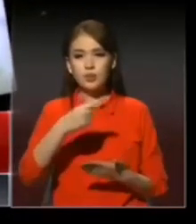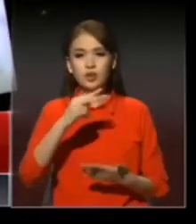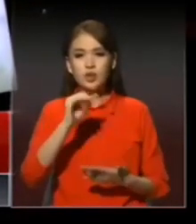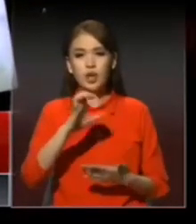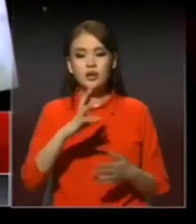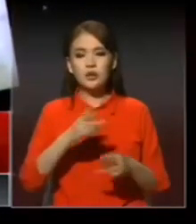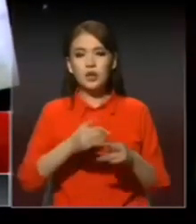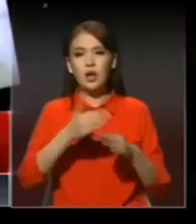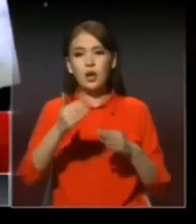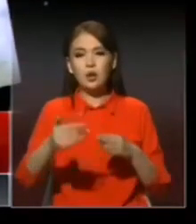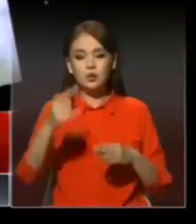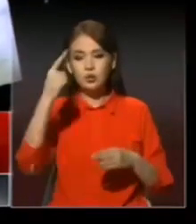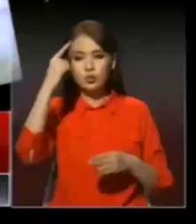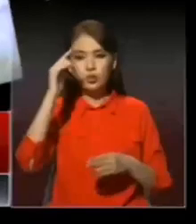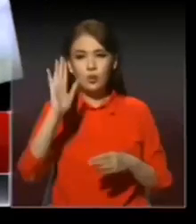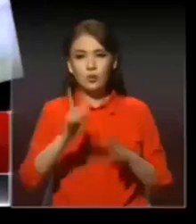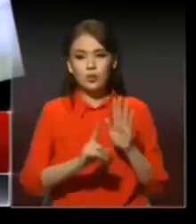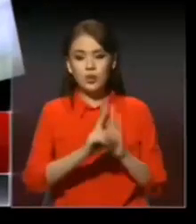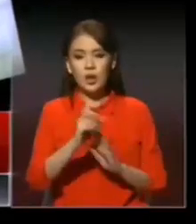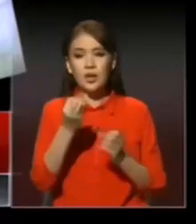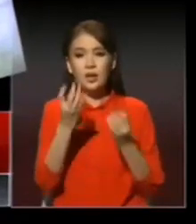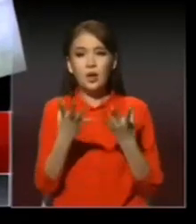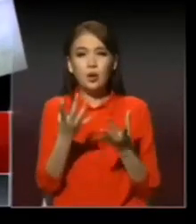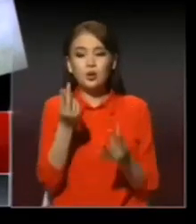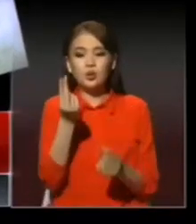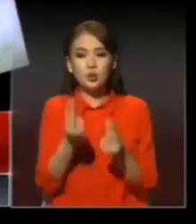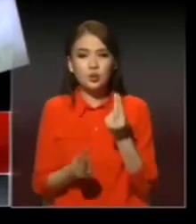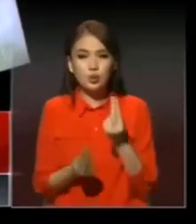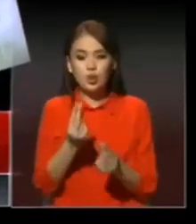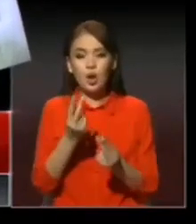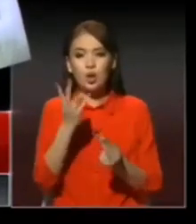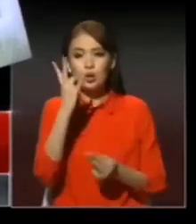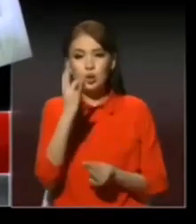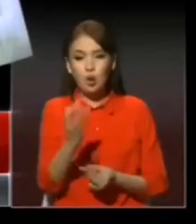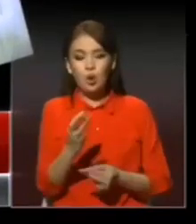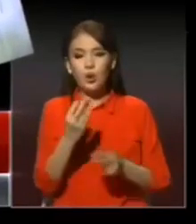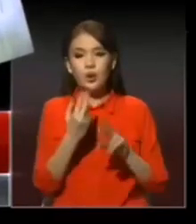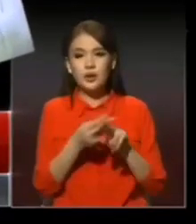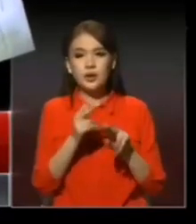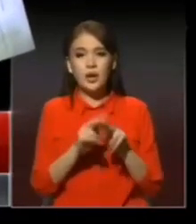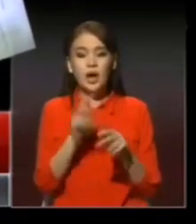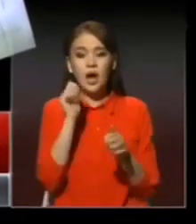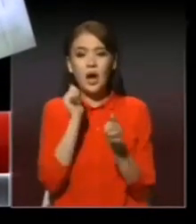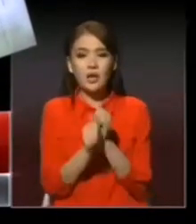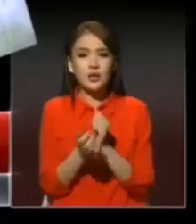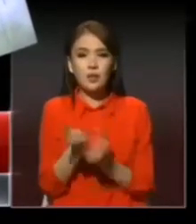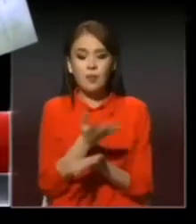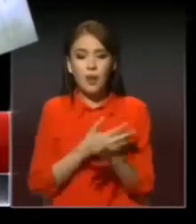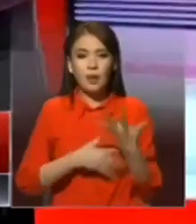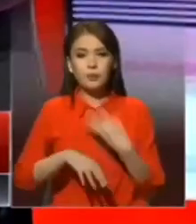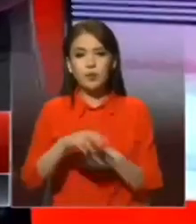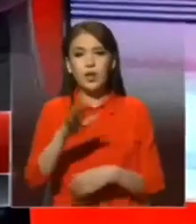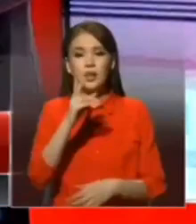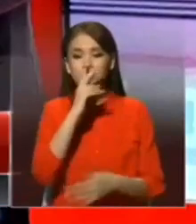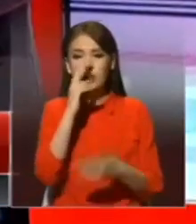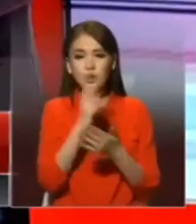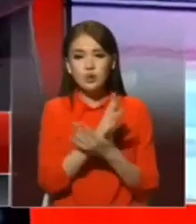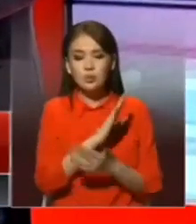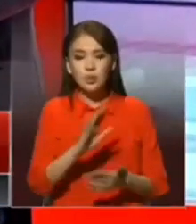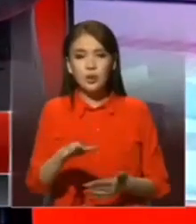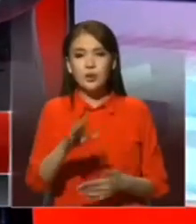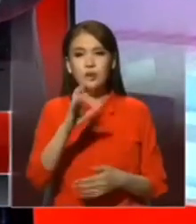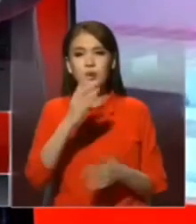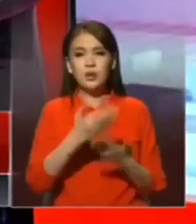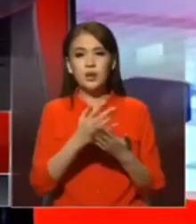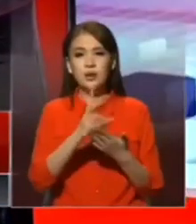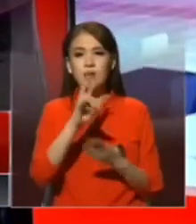деп барып дейді. Не көрдіңіз ба, бұл жердегі әзілдік ситуация, бірақ дегенмен ол әрбір біздің ешқандай да бір ұлтқа қарамай, титулды ұлт па әлде